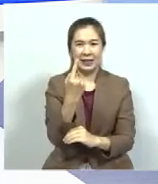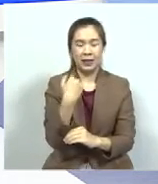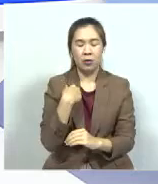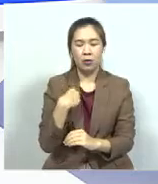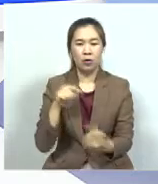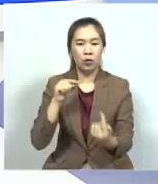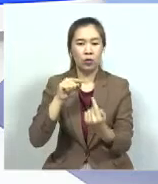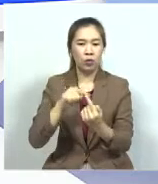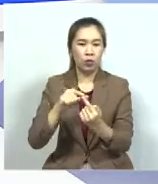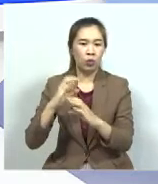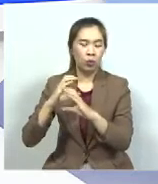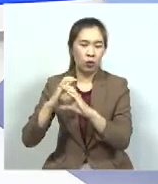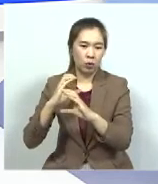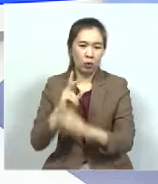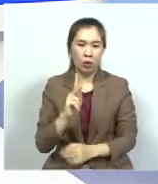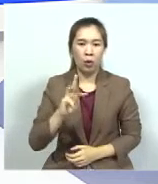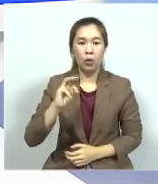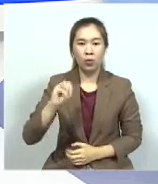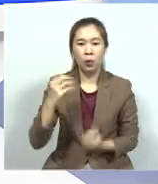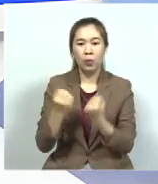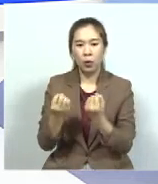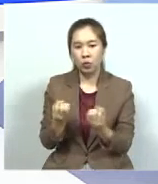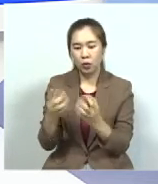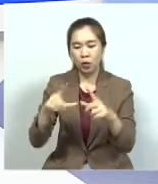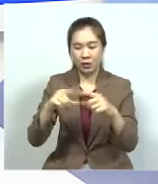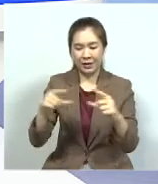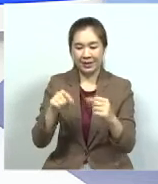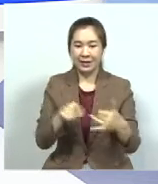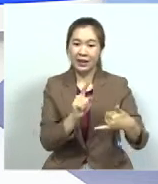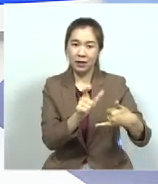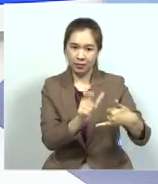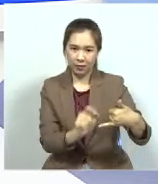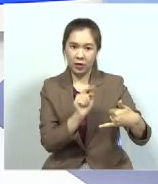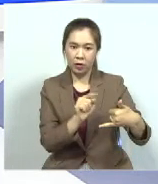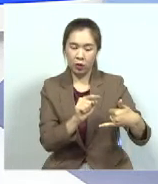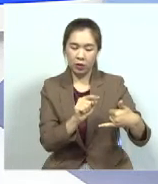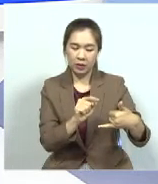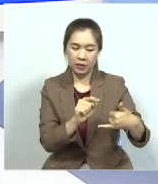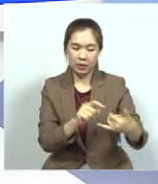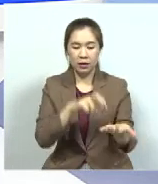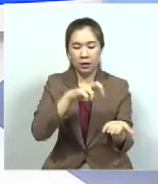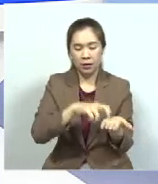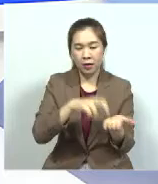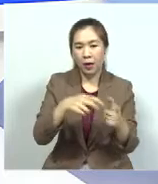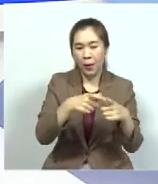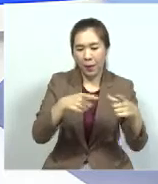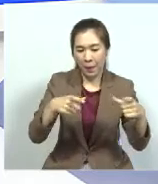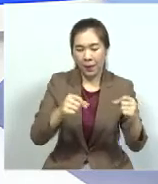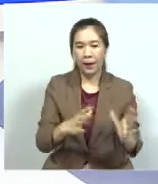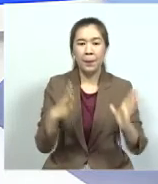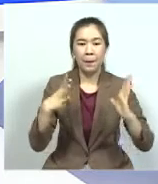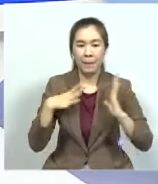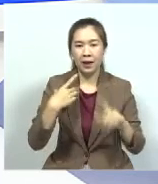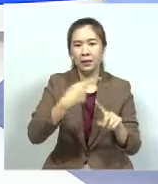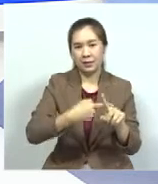วันนี้กรมการขนส่งทางบกก็เลยดำเนินการกับแท็กซี่คนดังกล่าวนะคะทั้งพักใบอนุญาตการขับขี่รถสาธารณะ